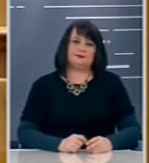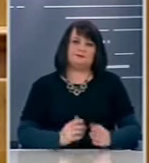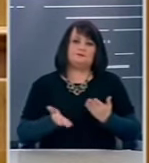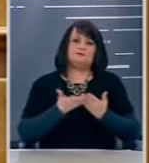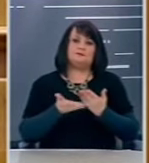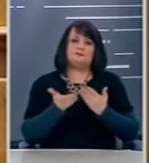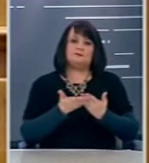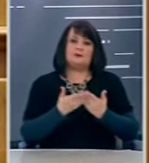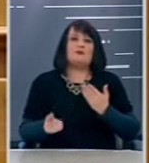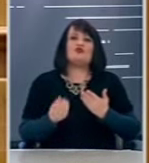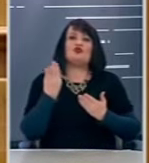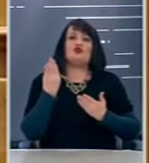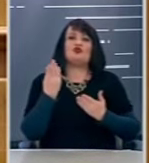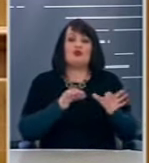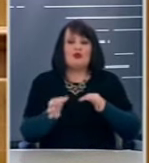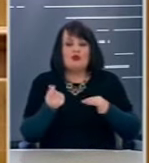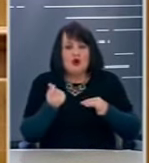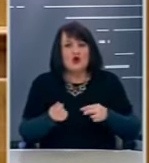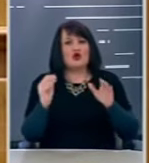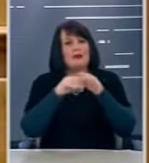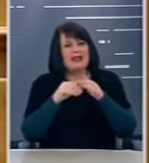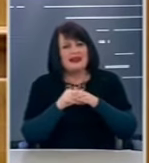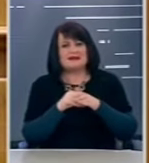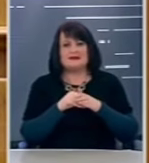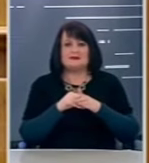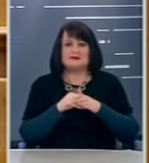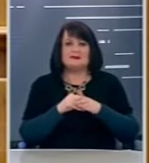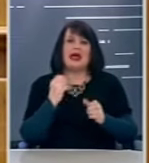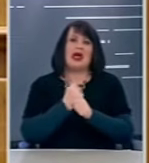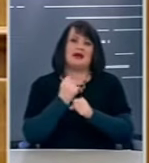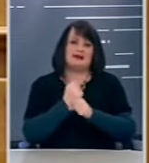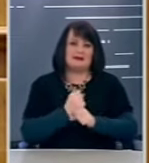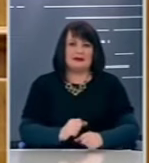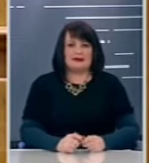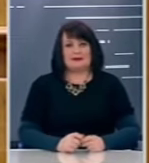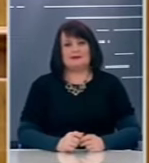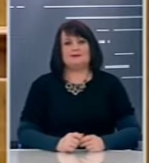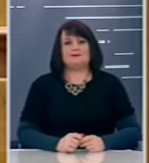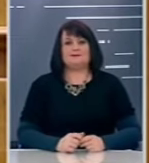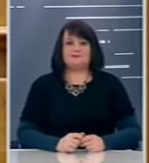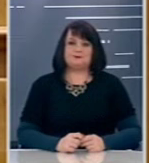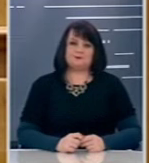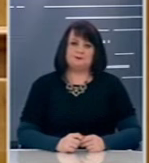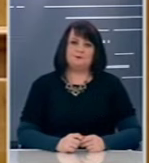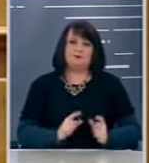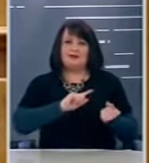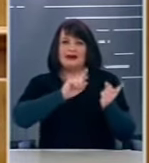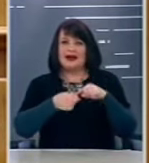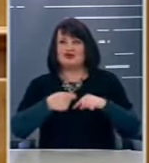την παραγωγή νέου πλούτου, τις επενδύσεις, την εργασία. Η μεταστροφή